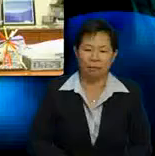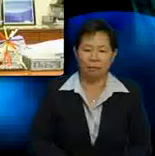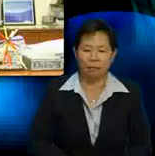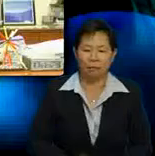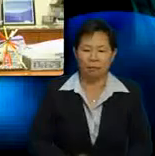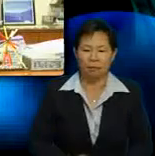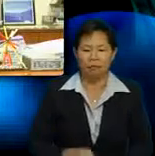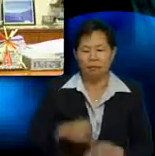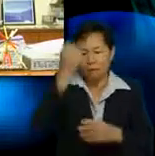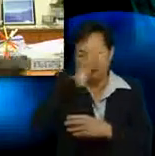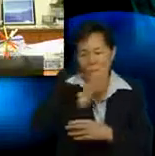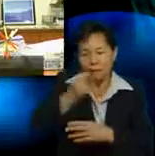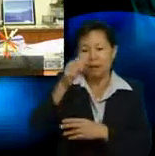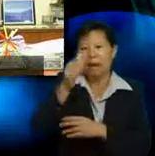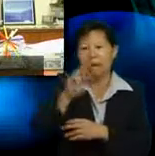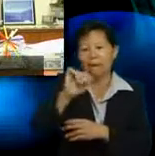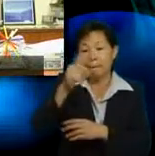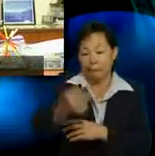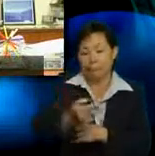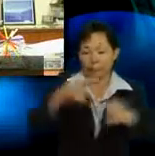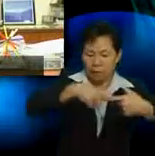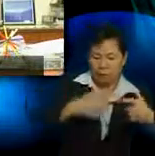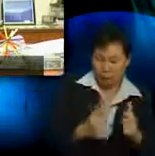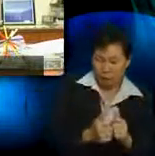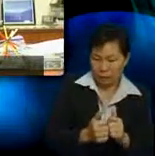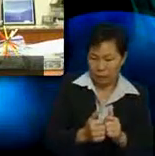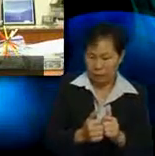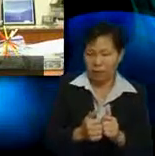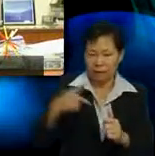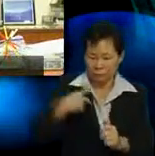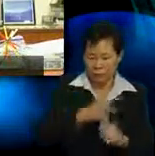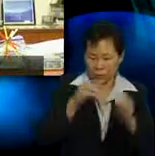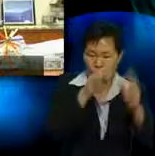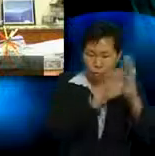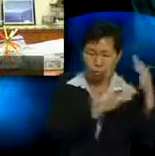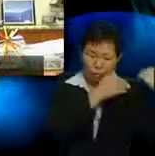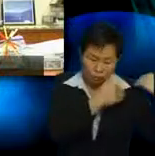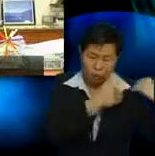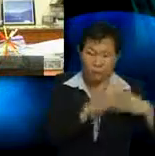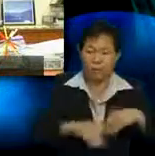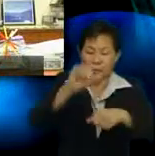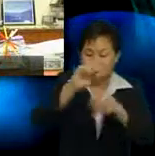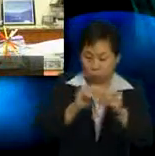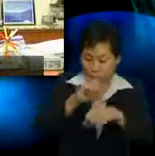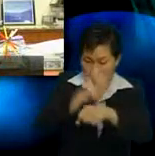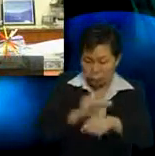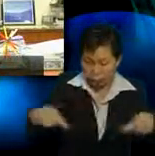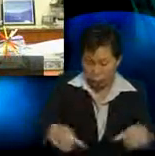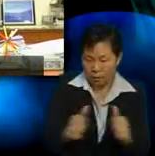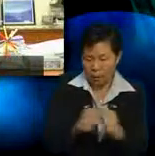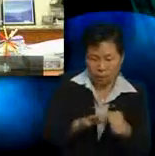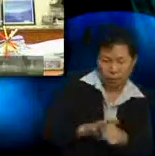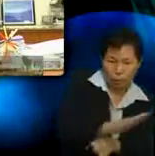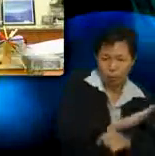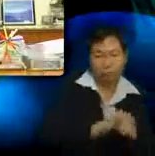Pada Fazli, sikap amanah ini adalah bersangkut paut dengan mana apabila kita diberi tanggungjawab, diberi tugas, kita melaksanakan dengan penuh